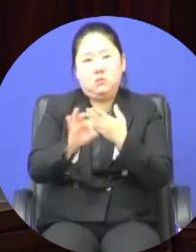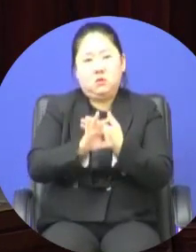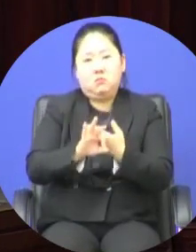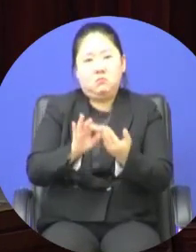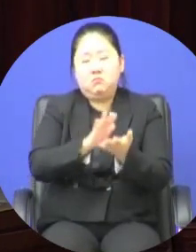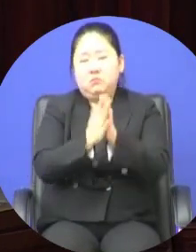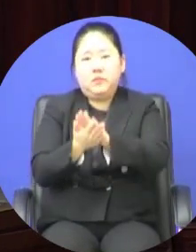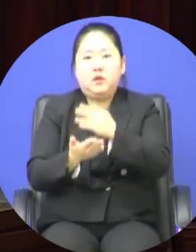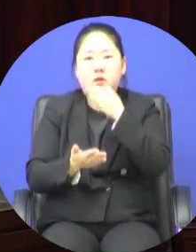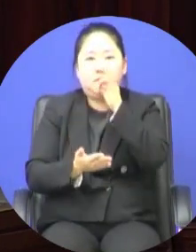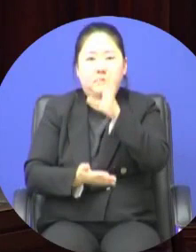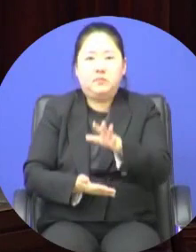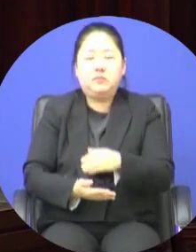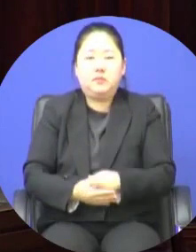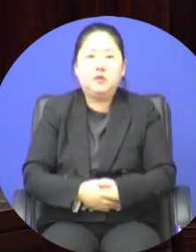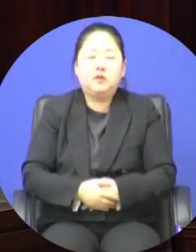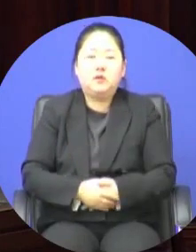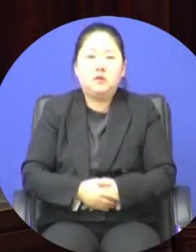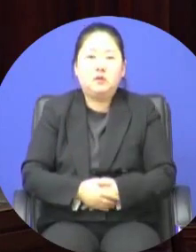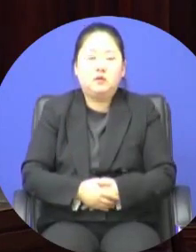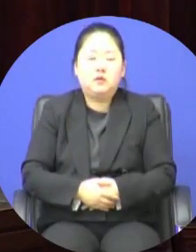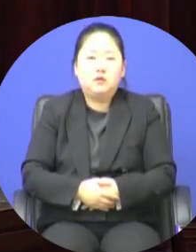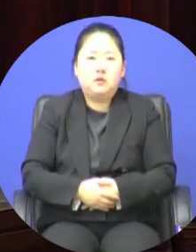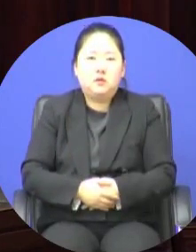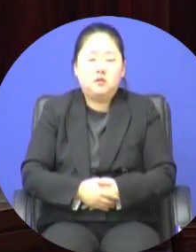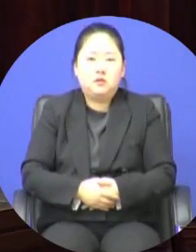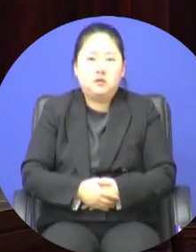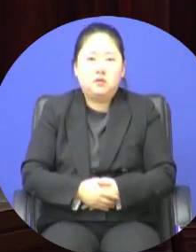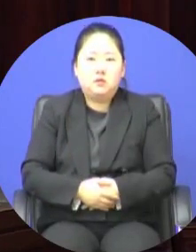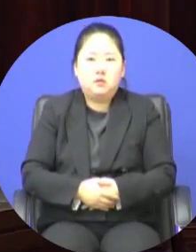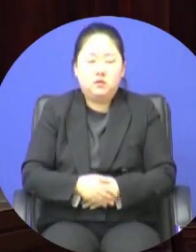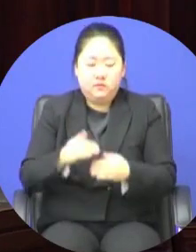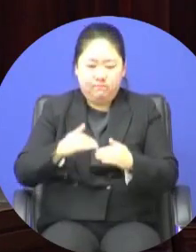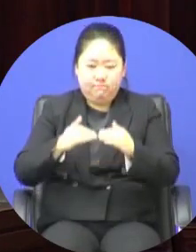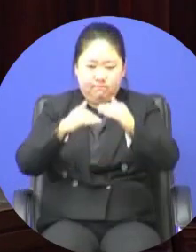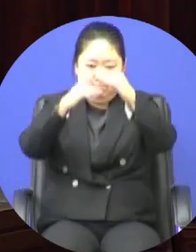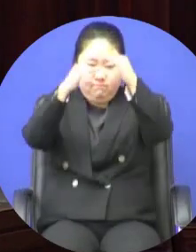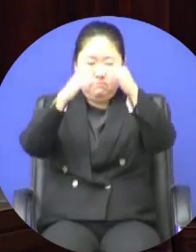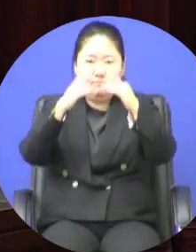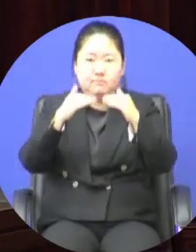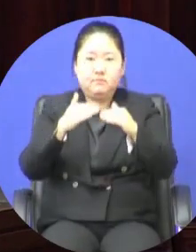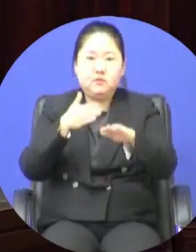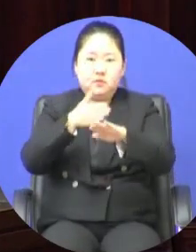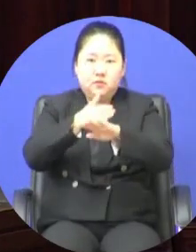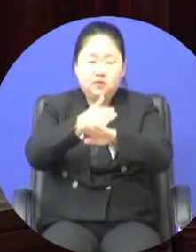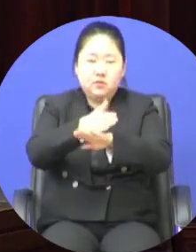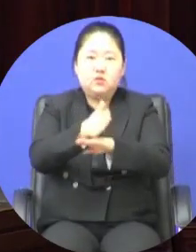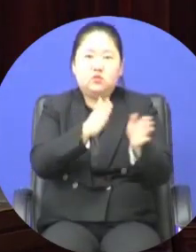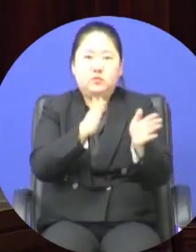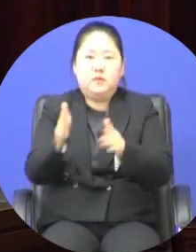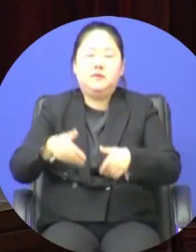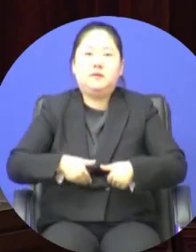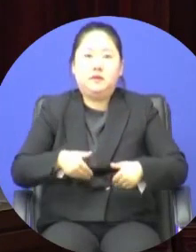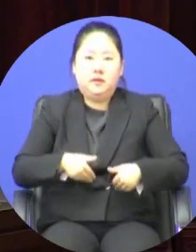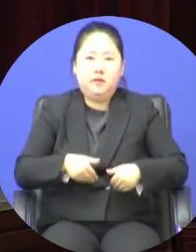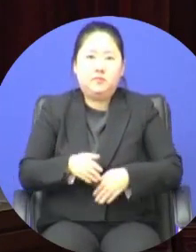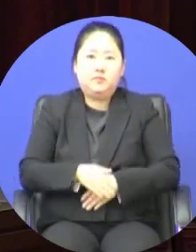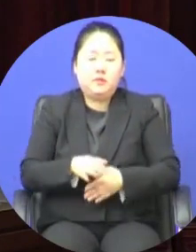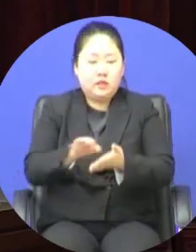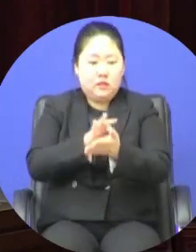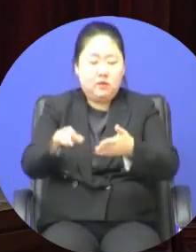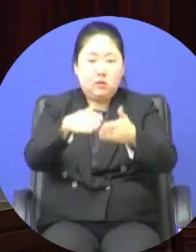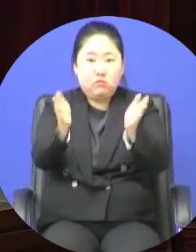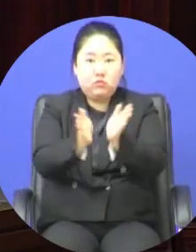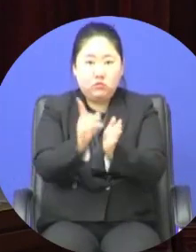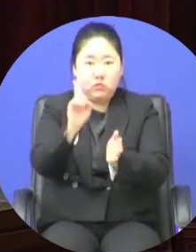혁신을 통해 우리는 안성의 미래를 흔들림 없이 차근차근 준비해 나가야 합니다. 집행부와 의회는 시민의 지속가능한